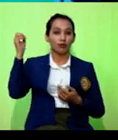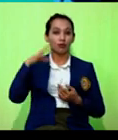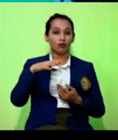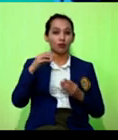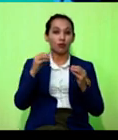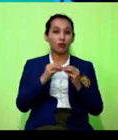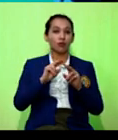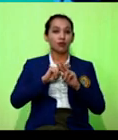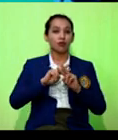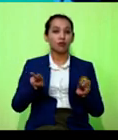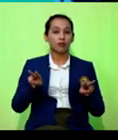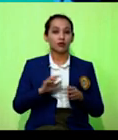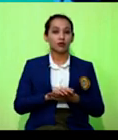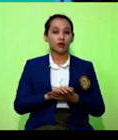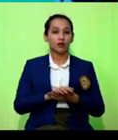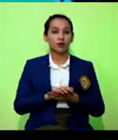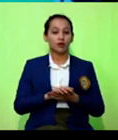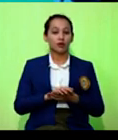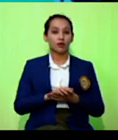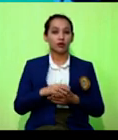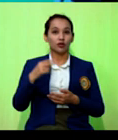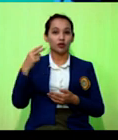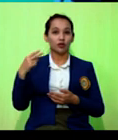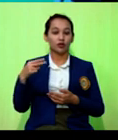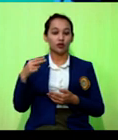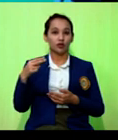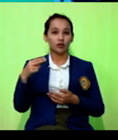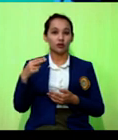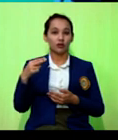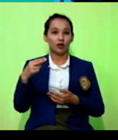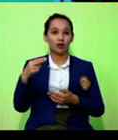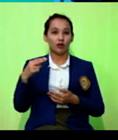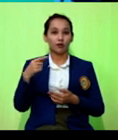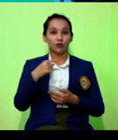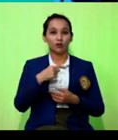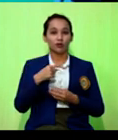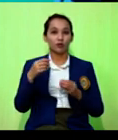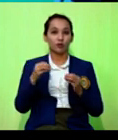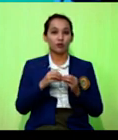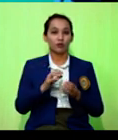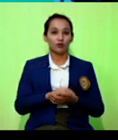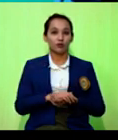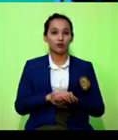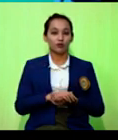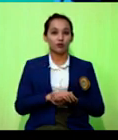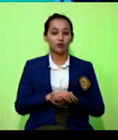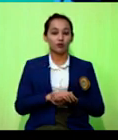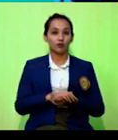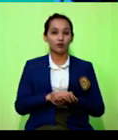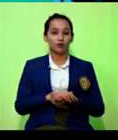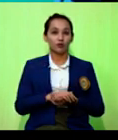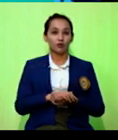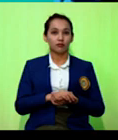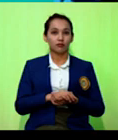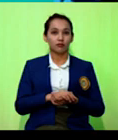10 bo'lsa, 20 va 10 sonlarning ayirmasi nechiga teng edi? Ha, 20 va 10